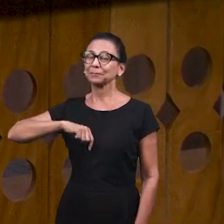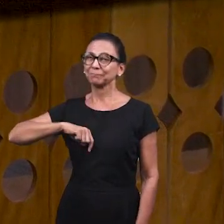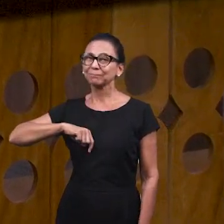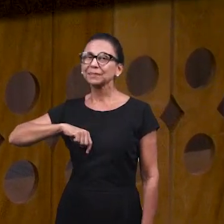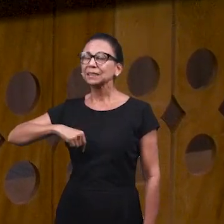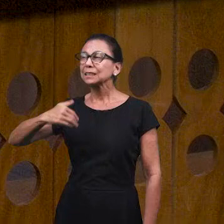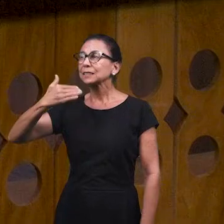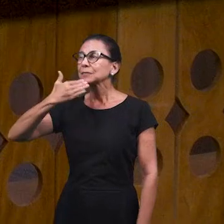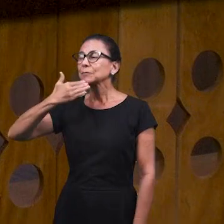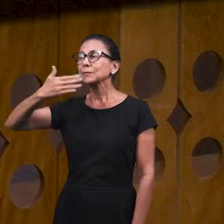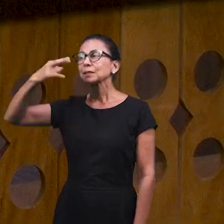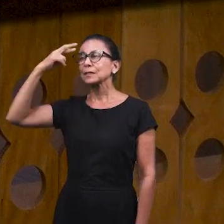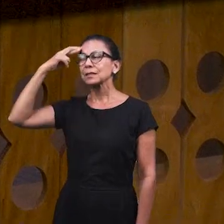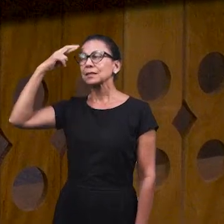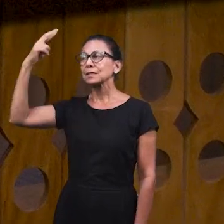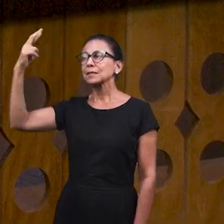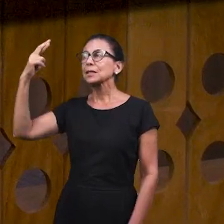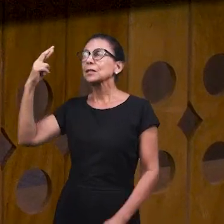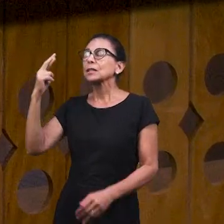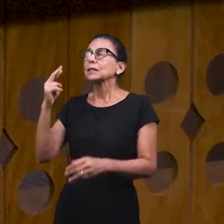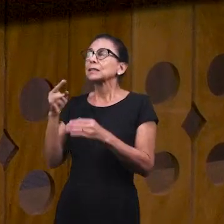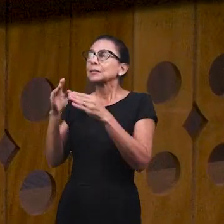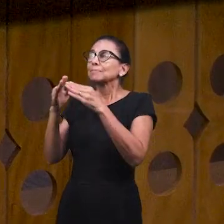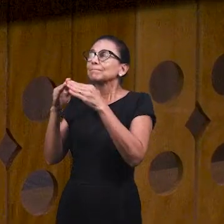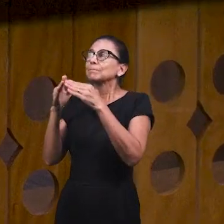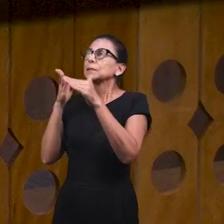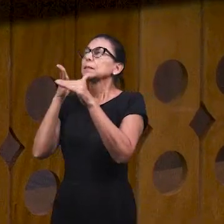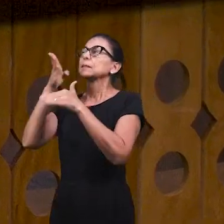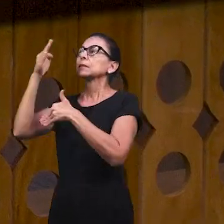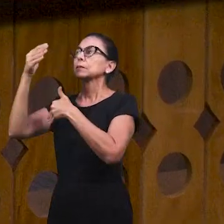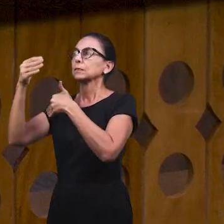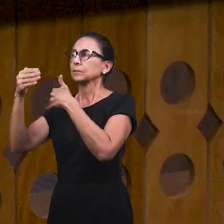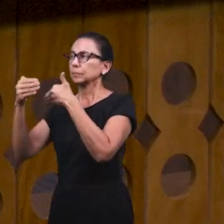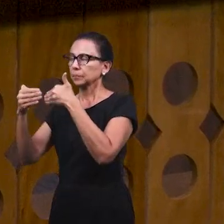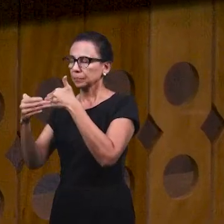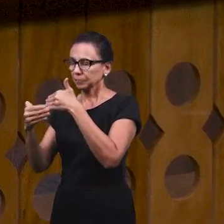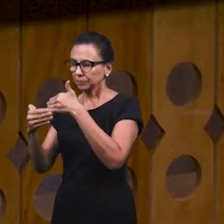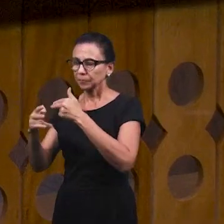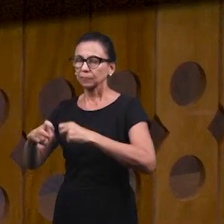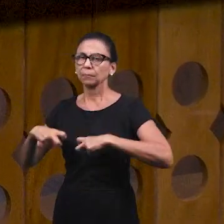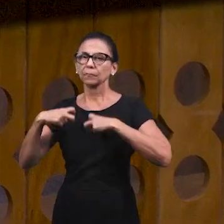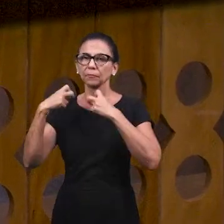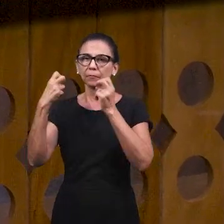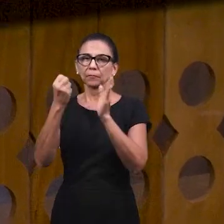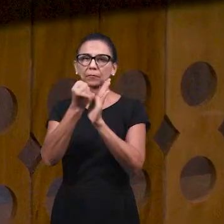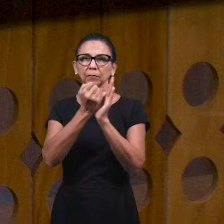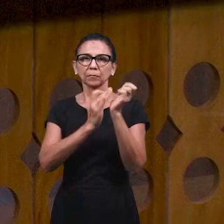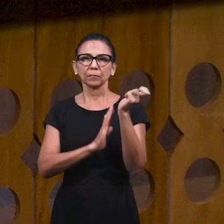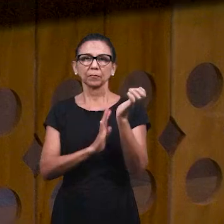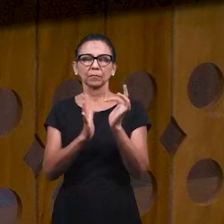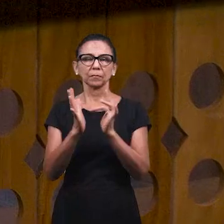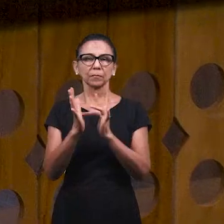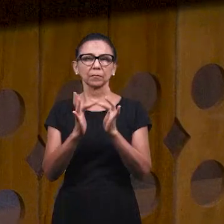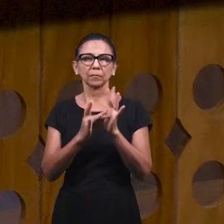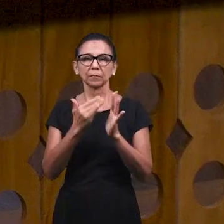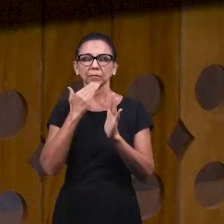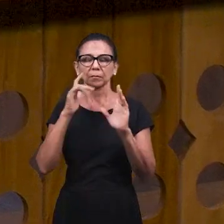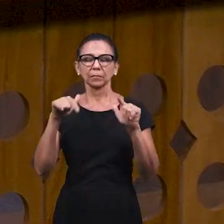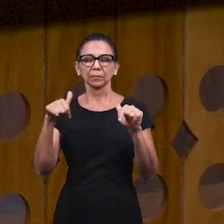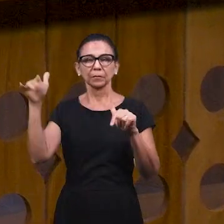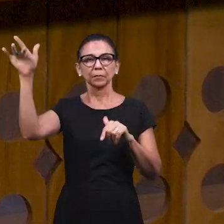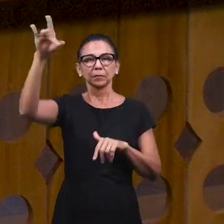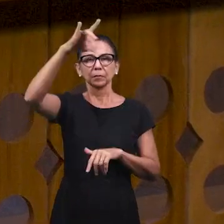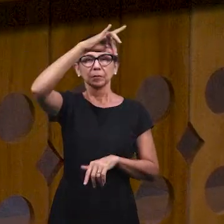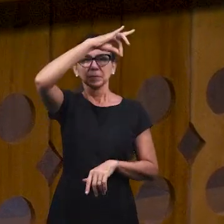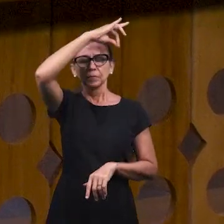et aussi pour te demander l'accès à ta présence. Pour cela, nous prions par le sang du Seigneur Jésus, nous demandons l'opération de ton